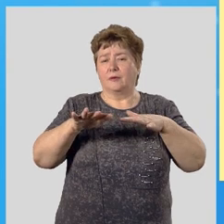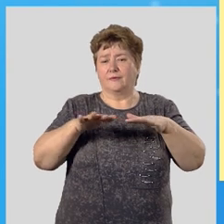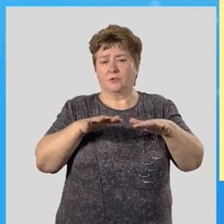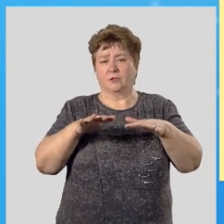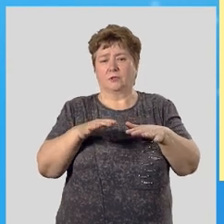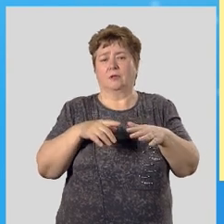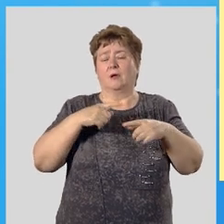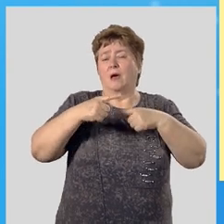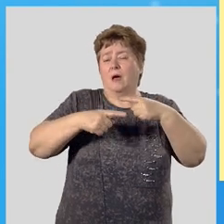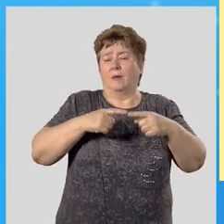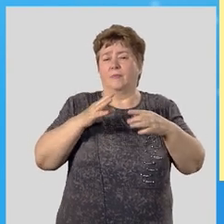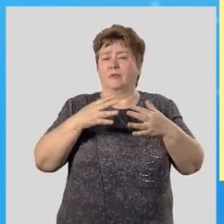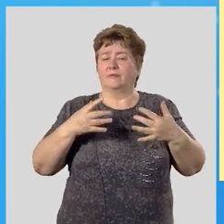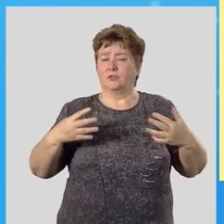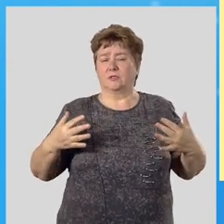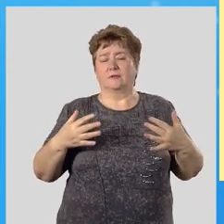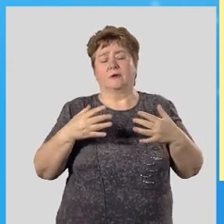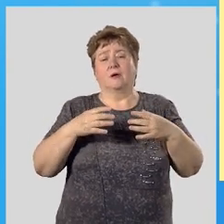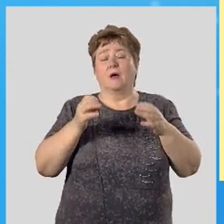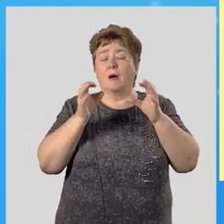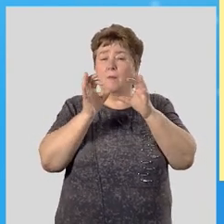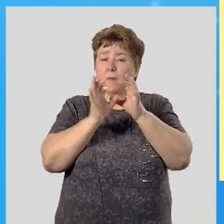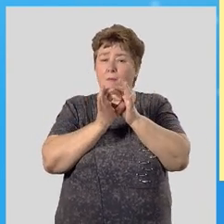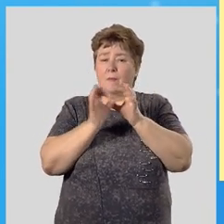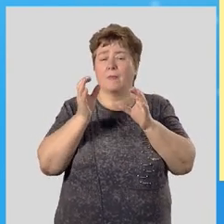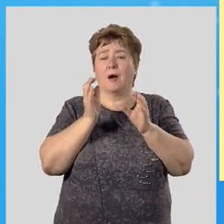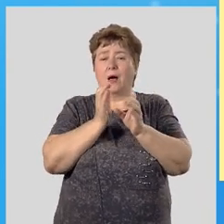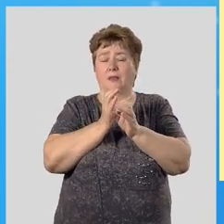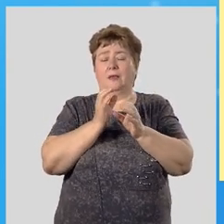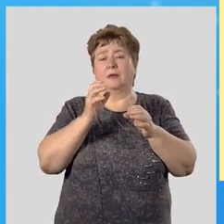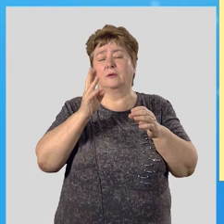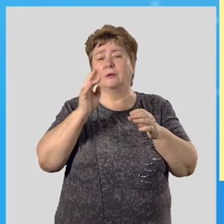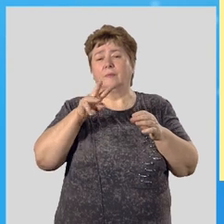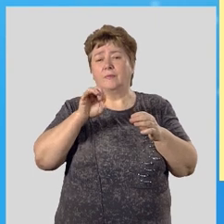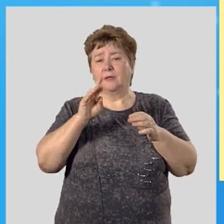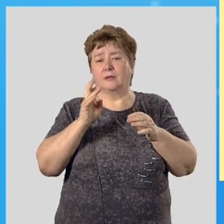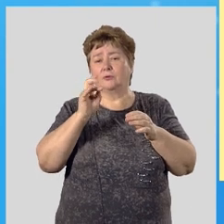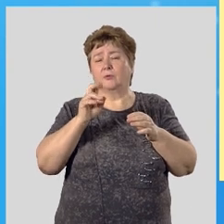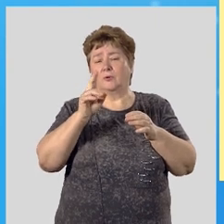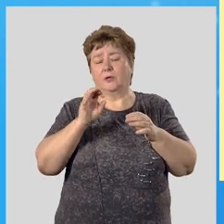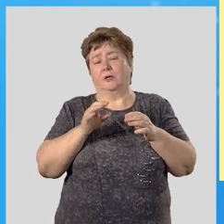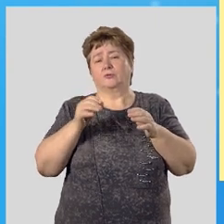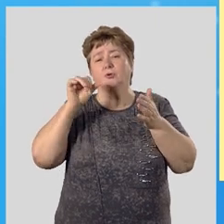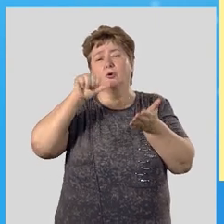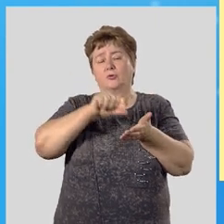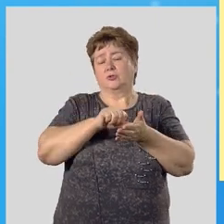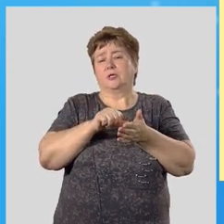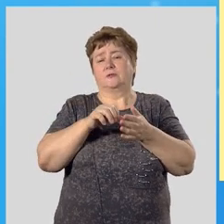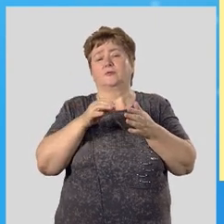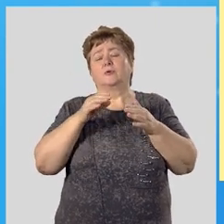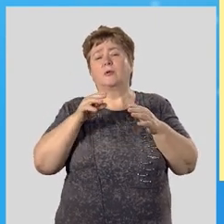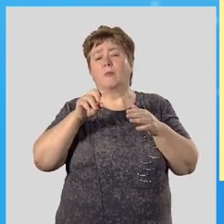передвижение, обмен веществ. А малое ядро, микронуклеус, участвует в половом